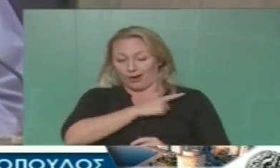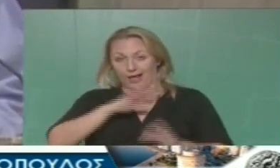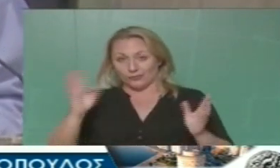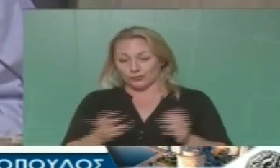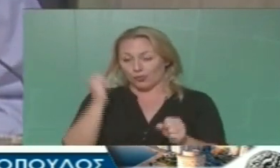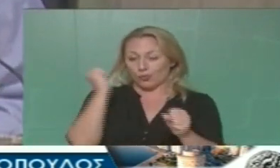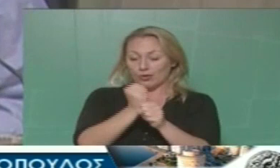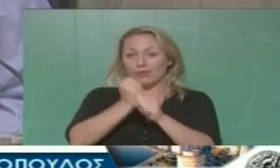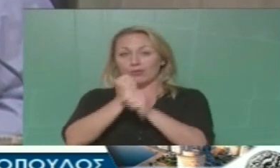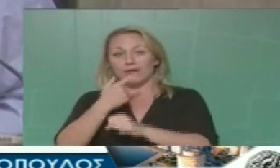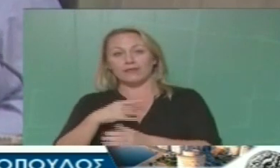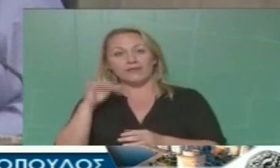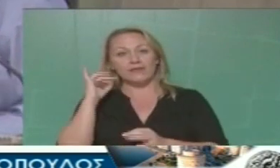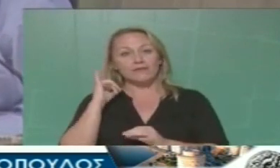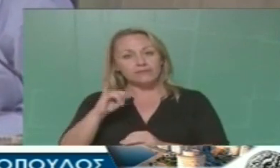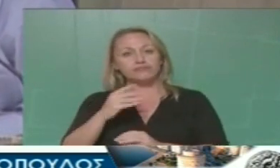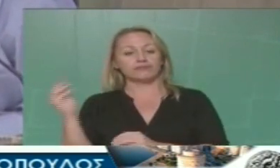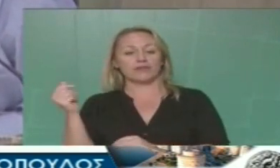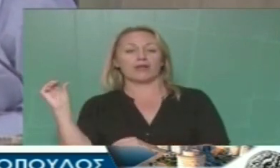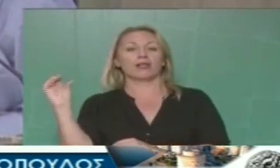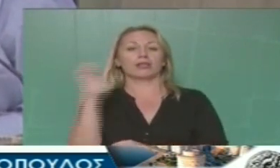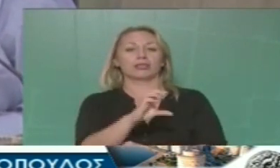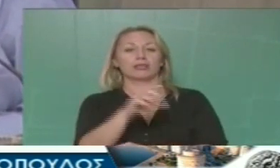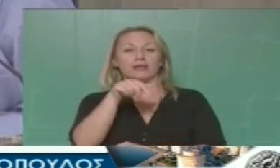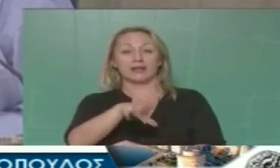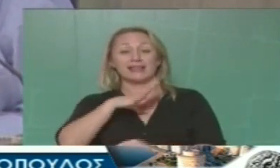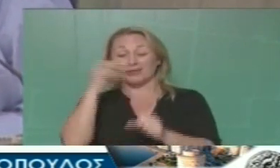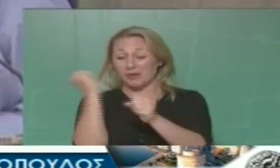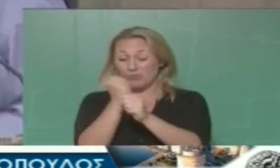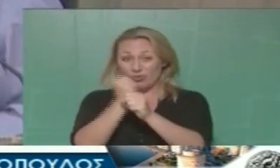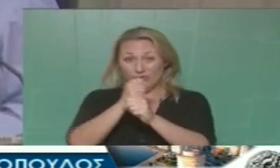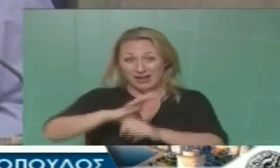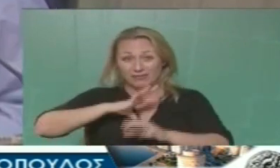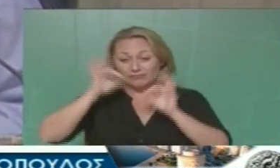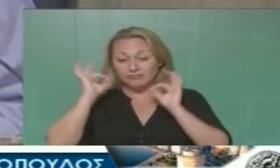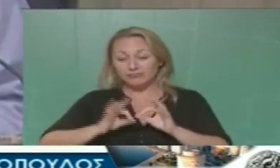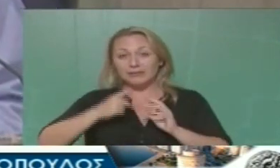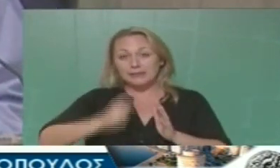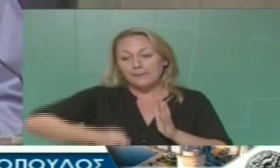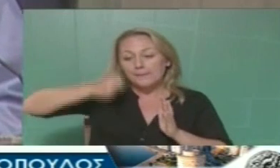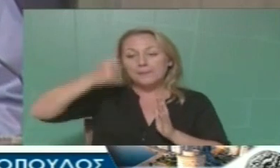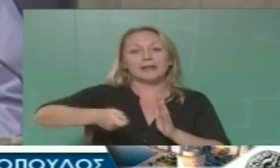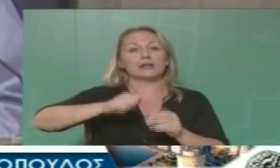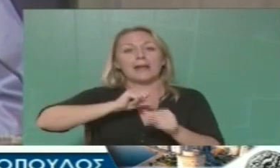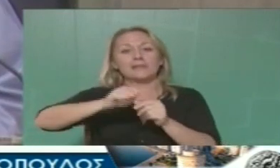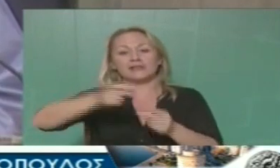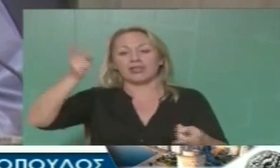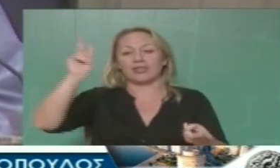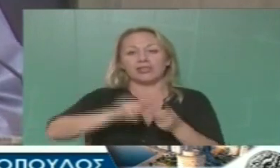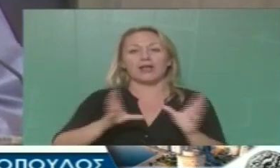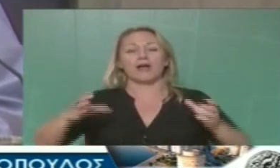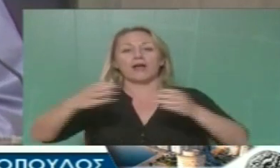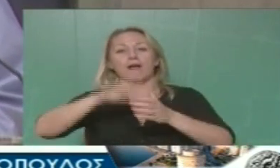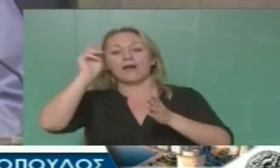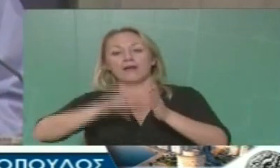αδρά. Βλέπετε ότι οι πραγματικοί κατασκευαστές του έργου, οι εργαζόμενοι, πρώτοι πλήρωσαν και πληρώνουν με μειώσεις μισθών, κατάργηση συλλογικών